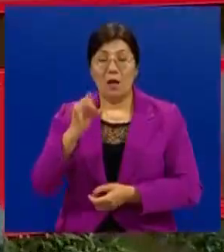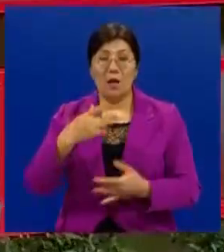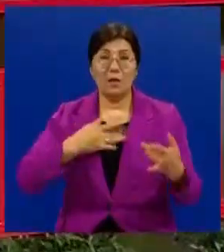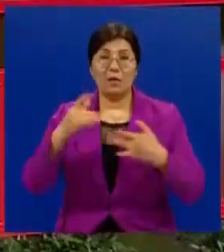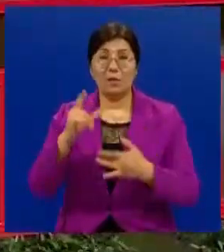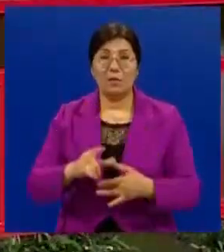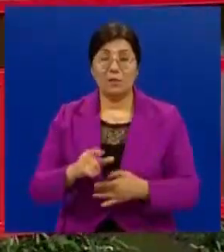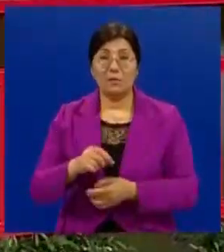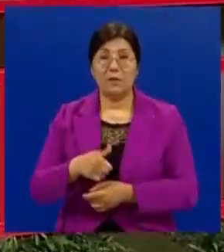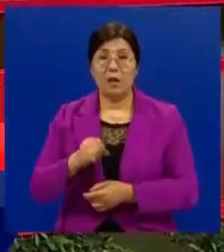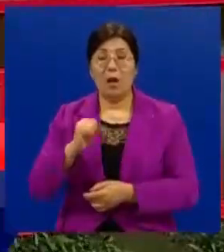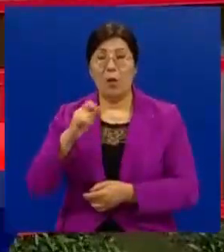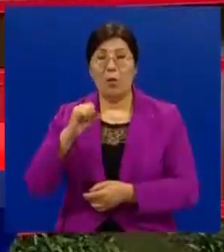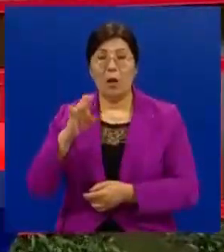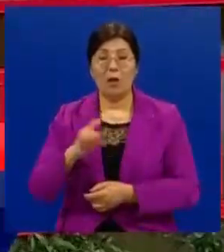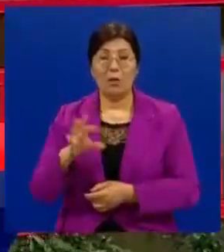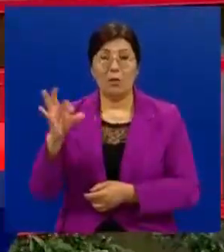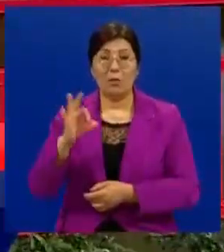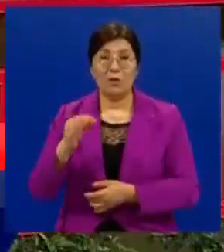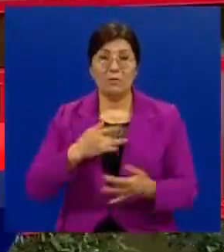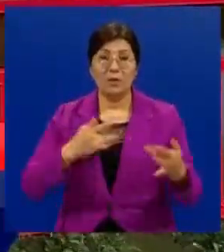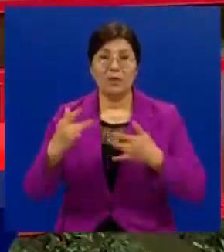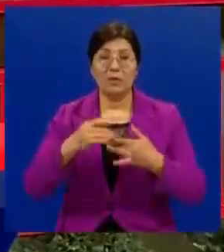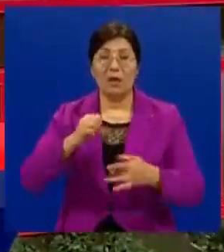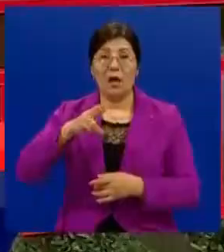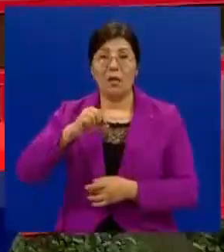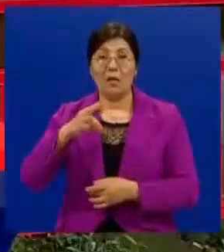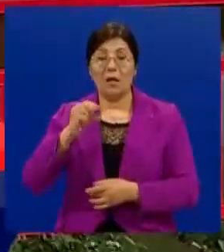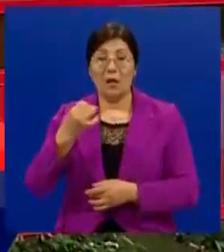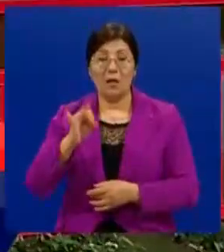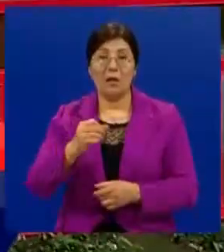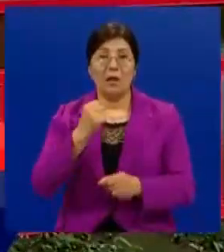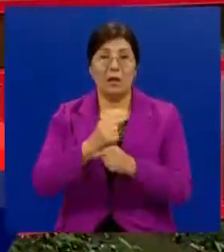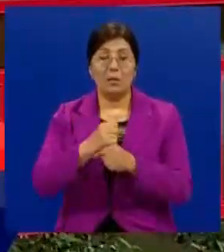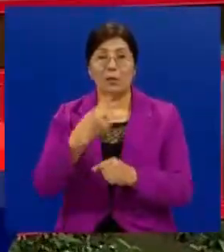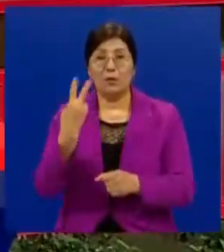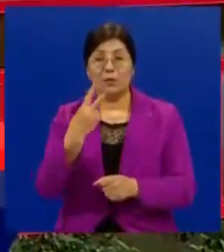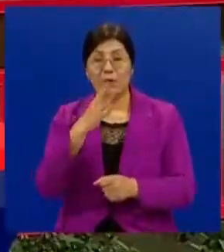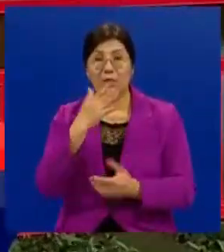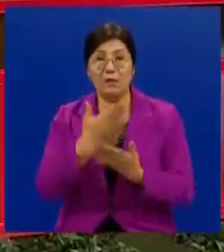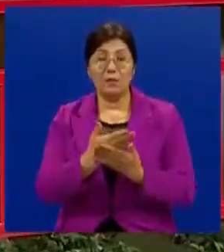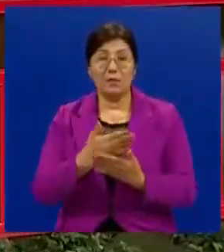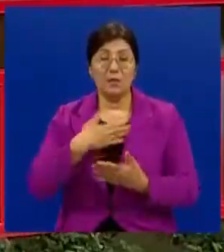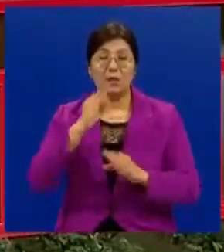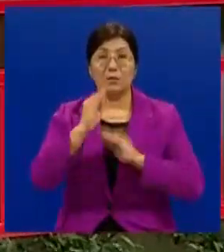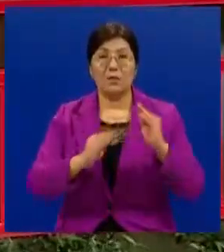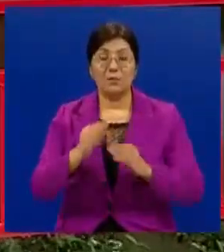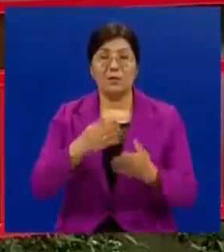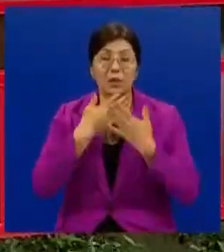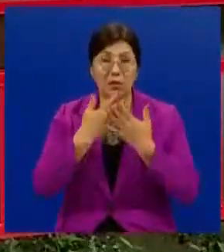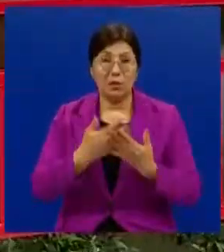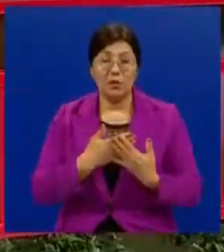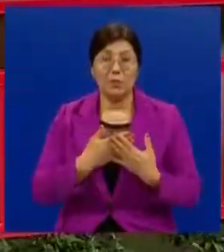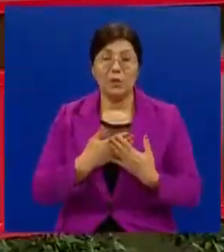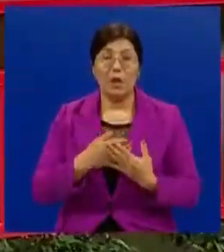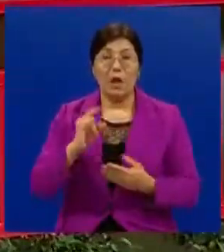Алакай Куршах театр. В театре кукол Алакай я работаю на протяжении 20 лет. Наши постановки любят маленькие зрители не только